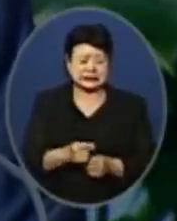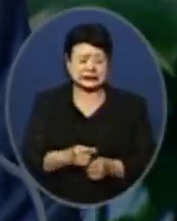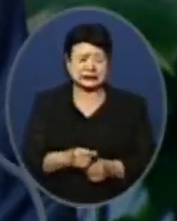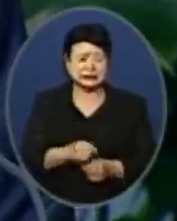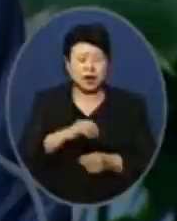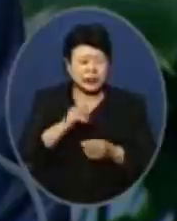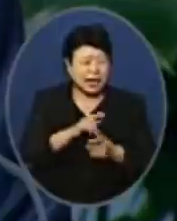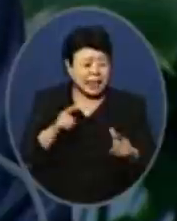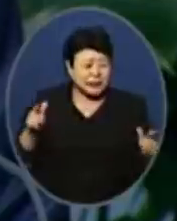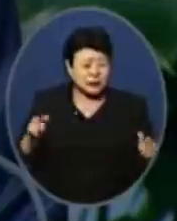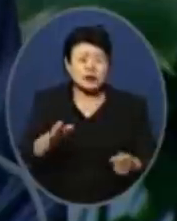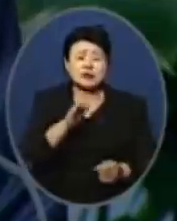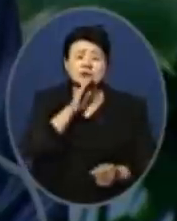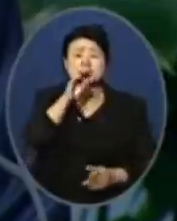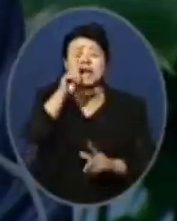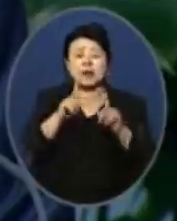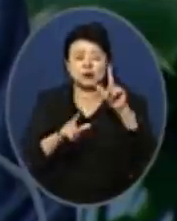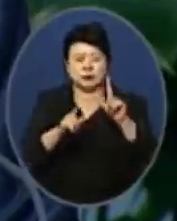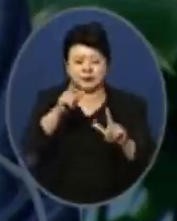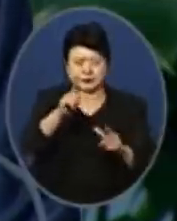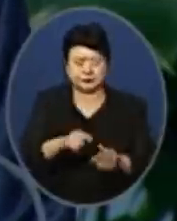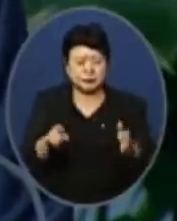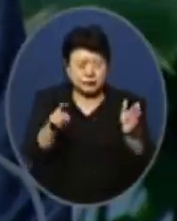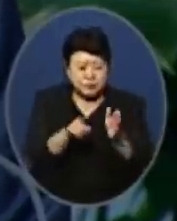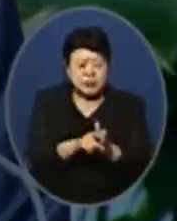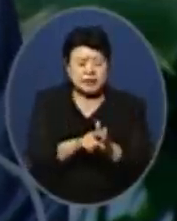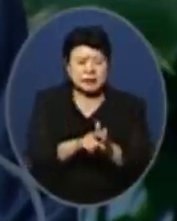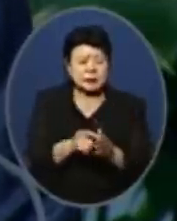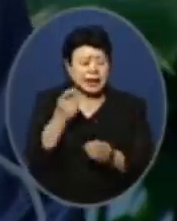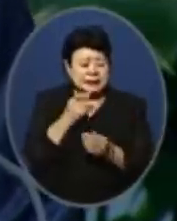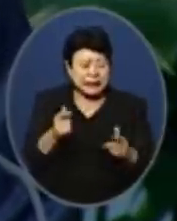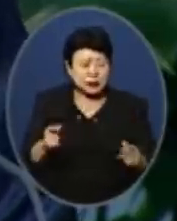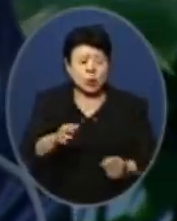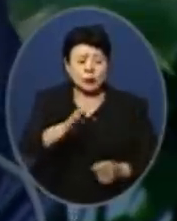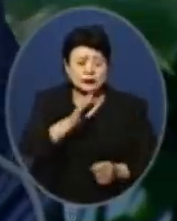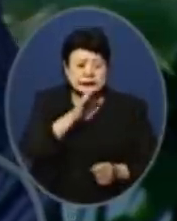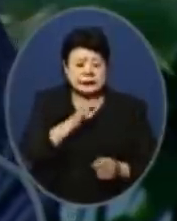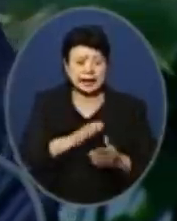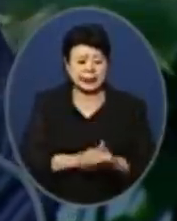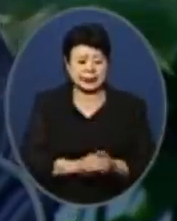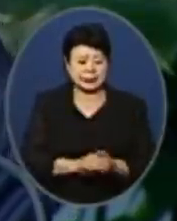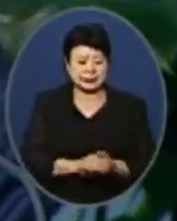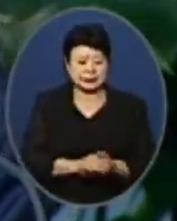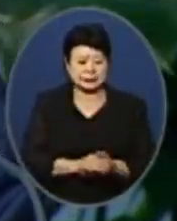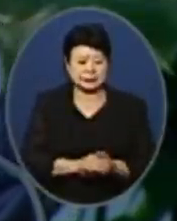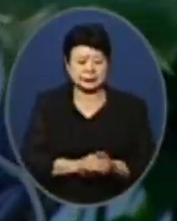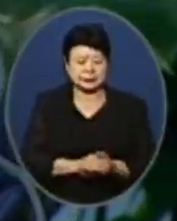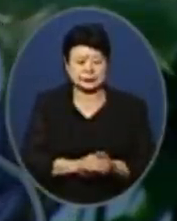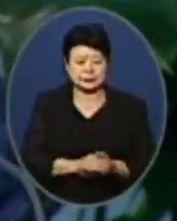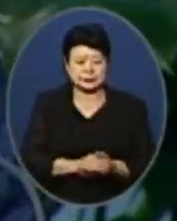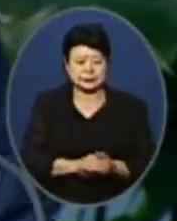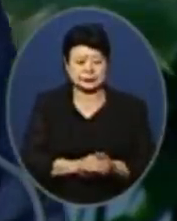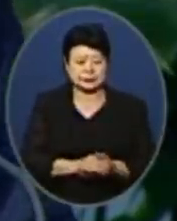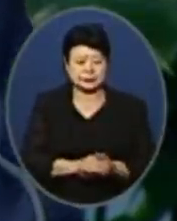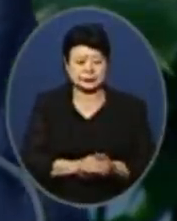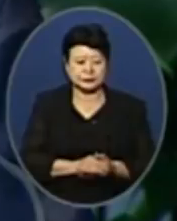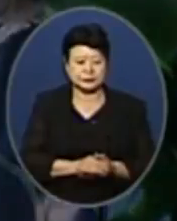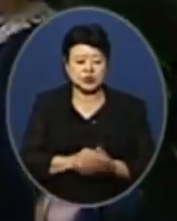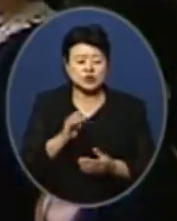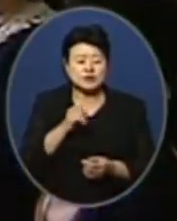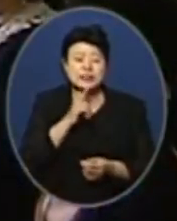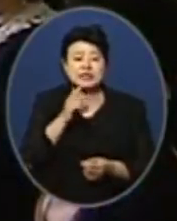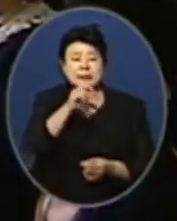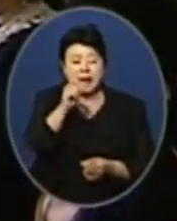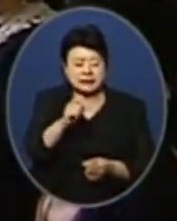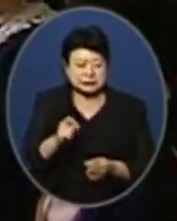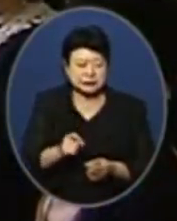허상이 아니고 실상이라고 했습니다. 믿음은 가짜가 아니고 진짜라고 했습니다. 유진 피러슨이라고